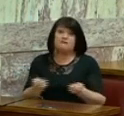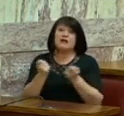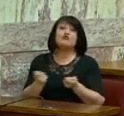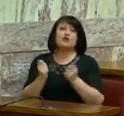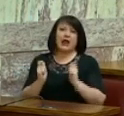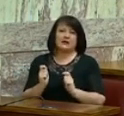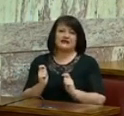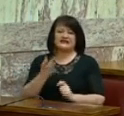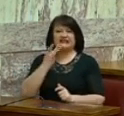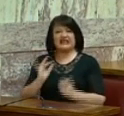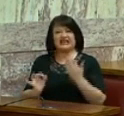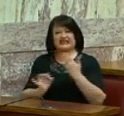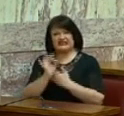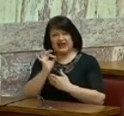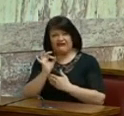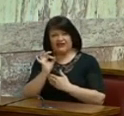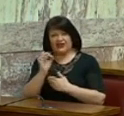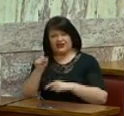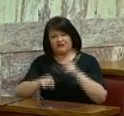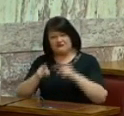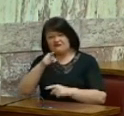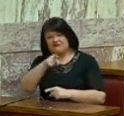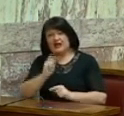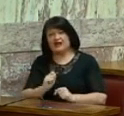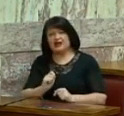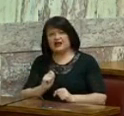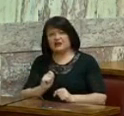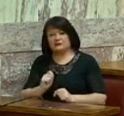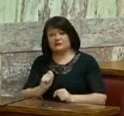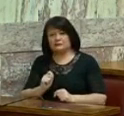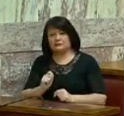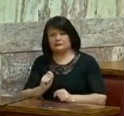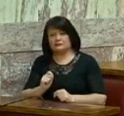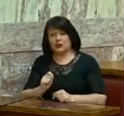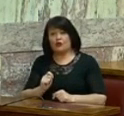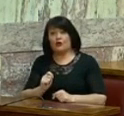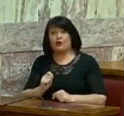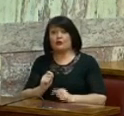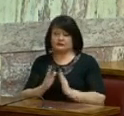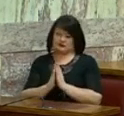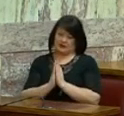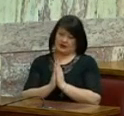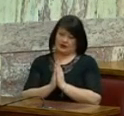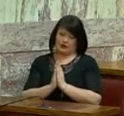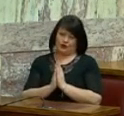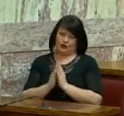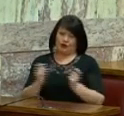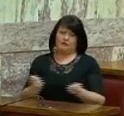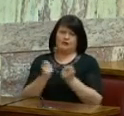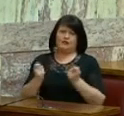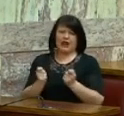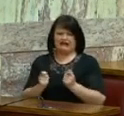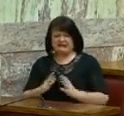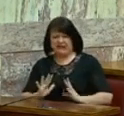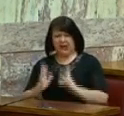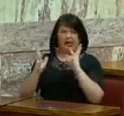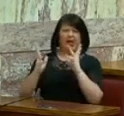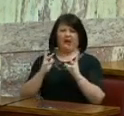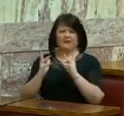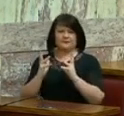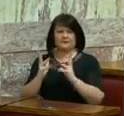Αυγή άλλοι παίρνουν και παίρνανε χρόνια ολόκληρα. Σας παρακαλώ, ξαφνικά εξανίσταστε.